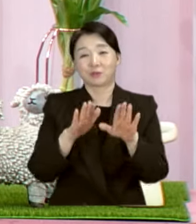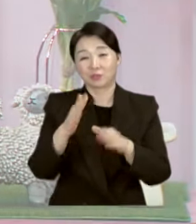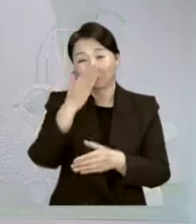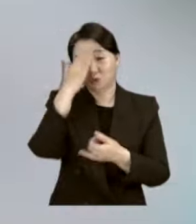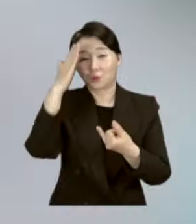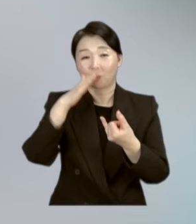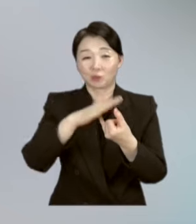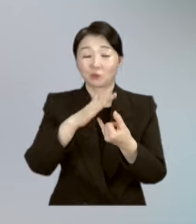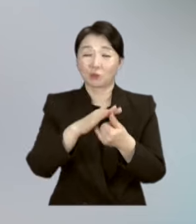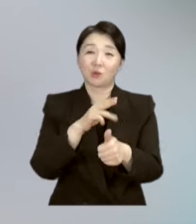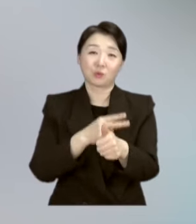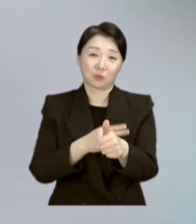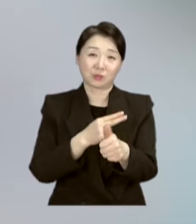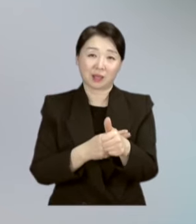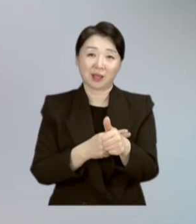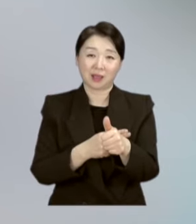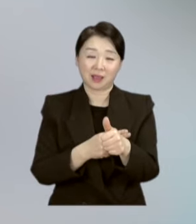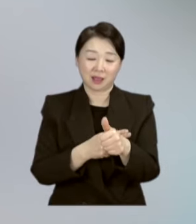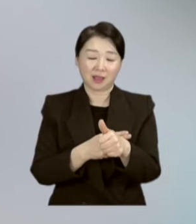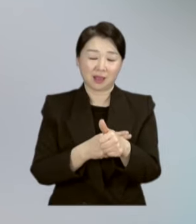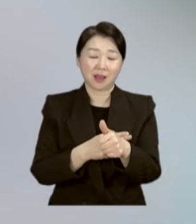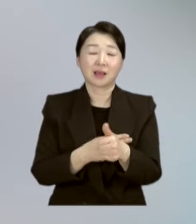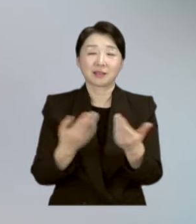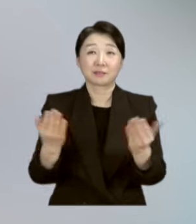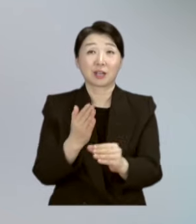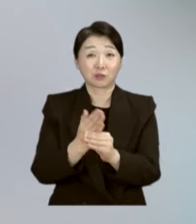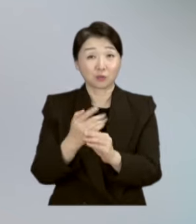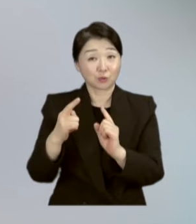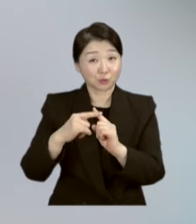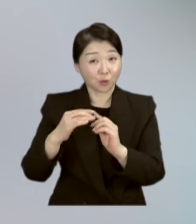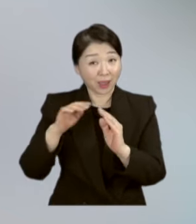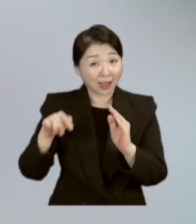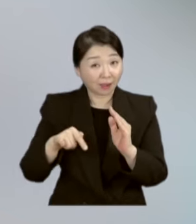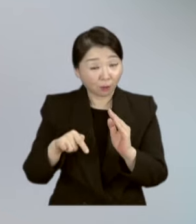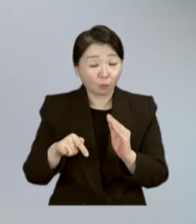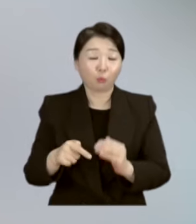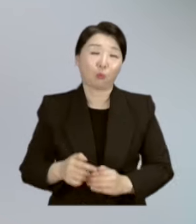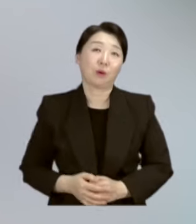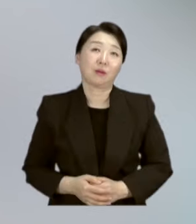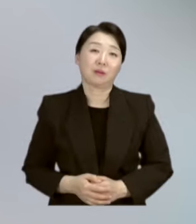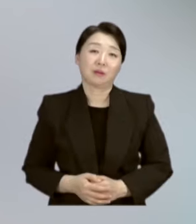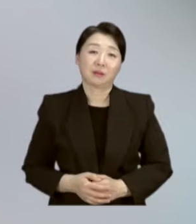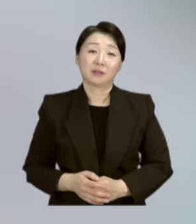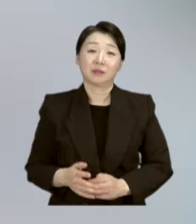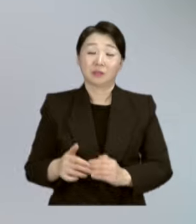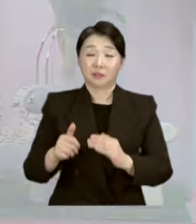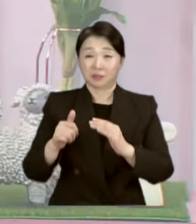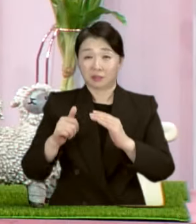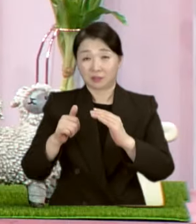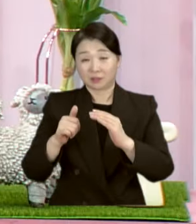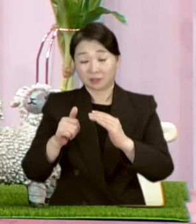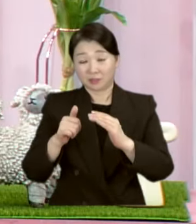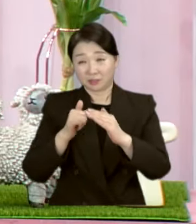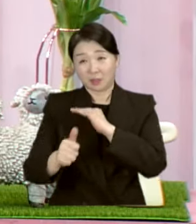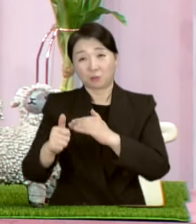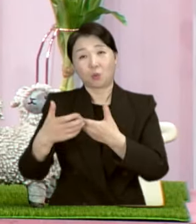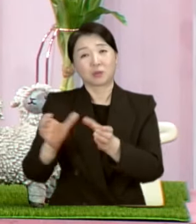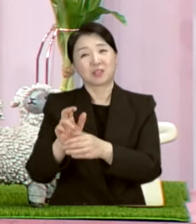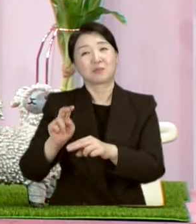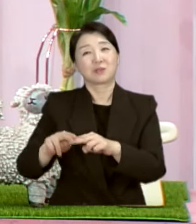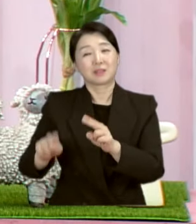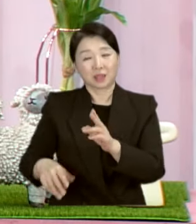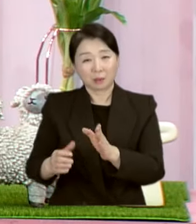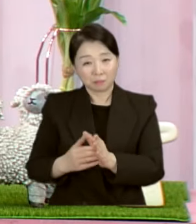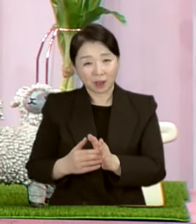지금 청소년 교사로 사역하고 계십니다. 교회에서? 예. 네. 그 수구 대표팀은 은퇴하시고? 대표팀은 은퇴하시고 네.